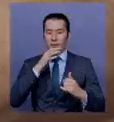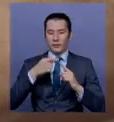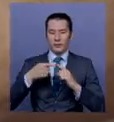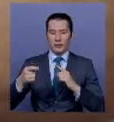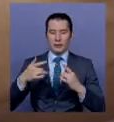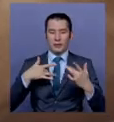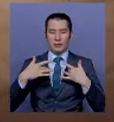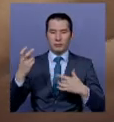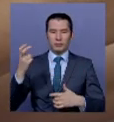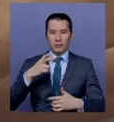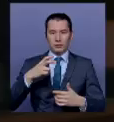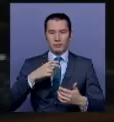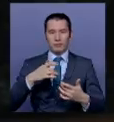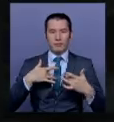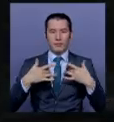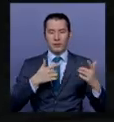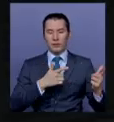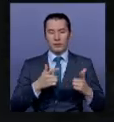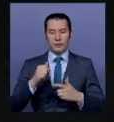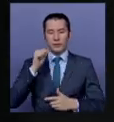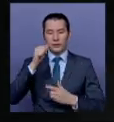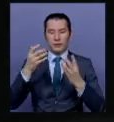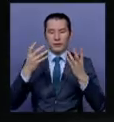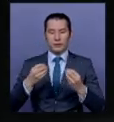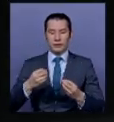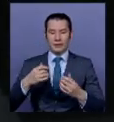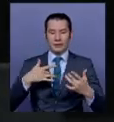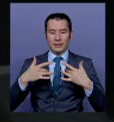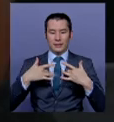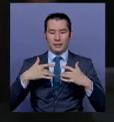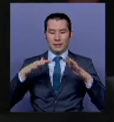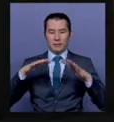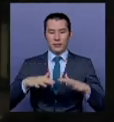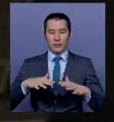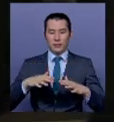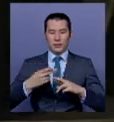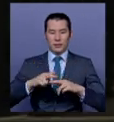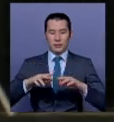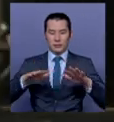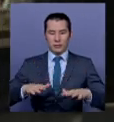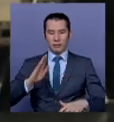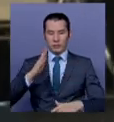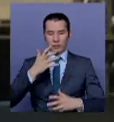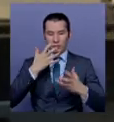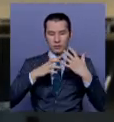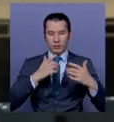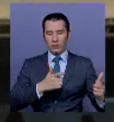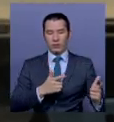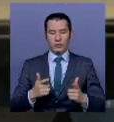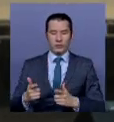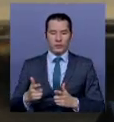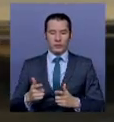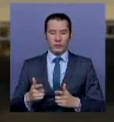әртістер келіп репетициясын жасап кетеді. Ертеңнен бастап қуыршақ театрының шығармашылық ұжымы мына сахнада қызу дайындық жұмыстарын жүргізетін